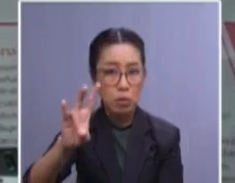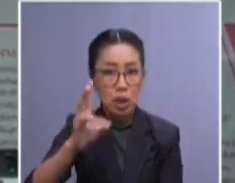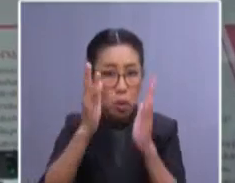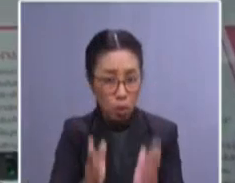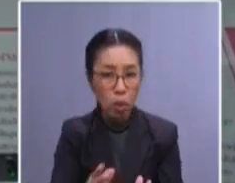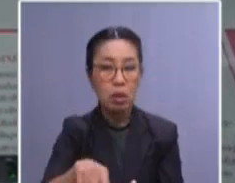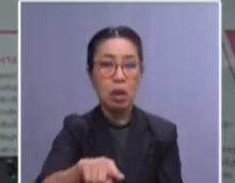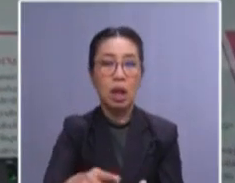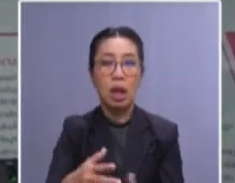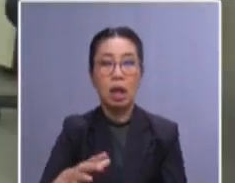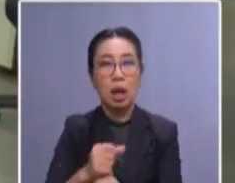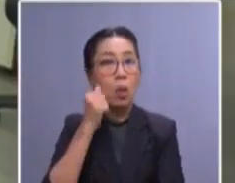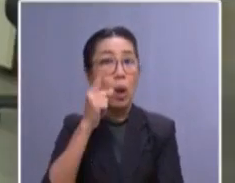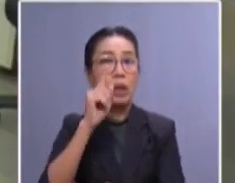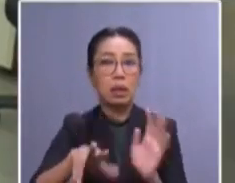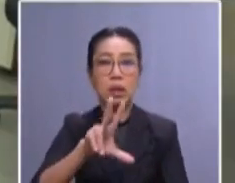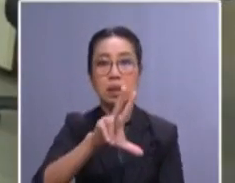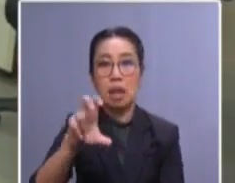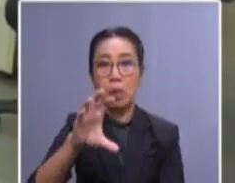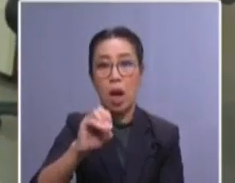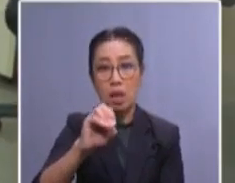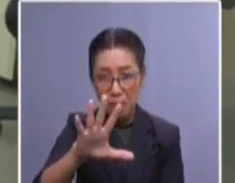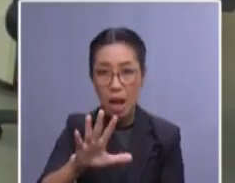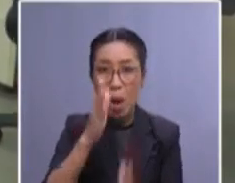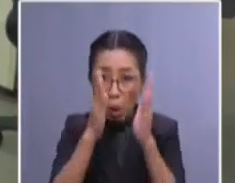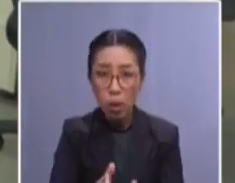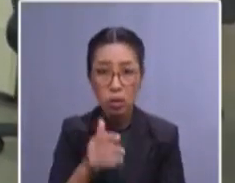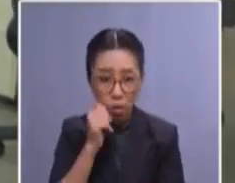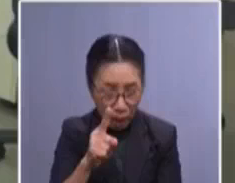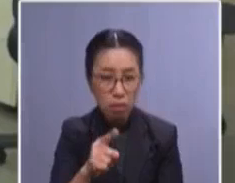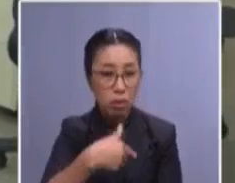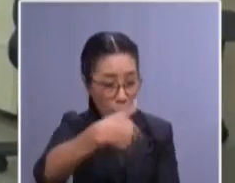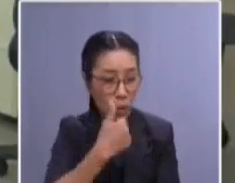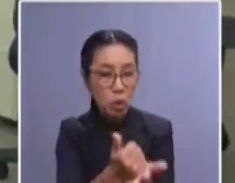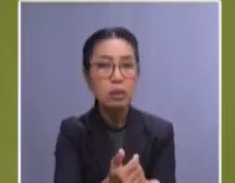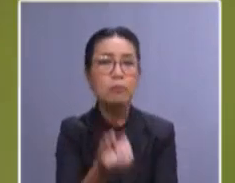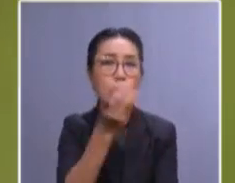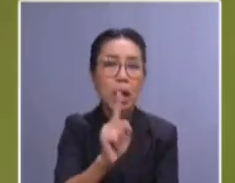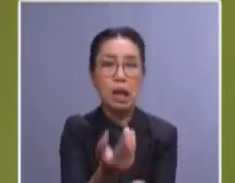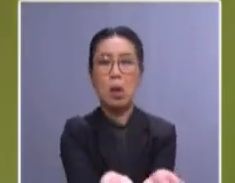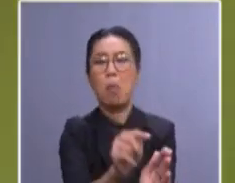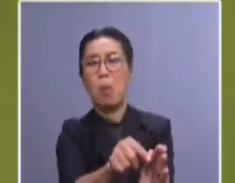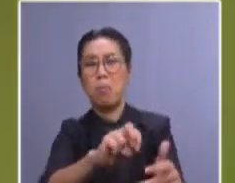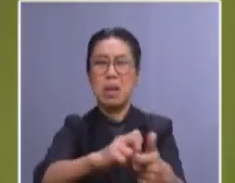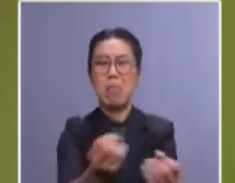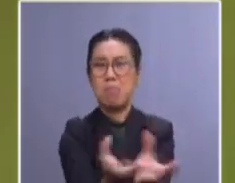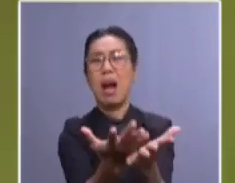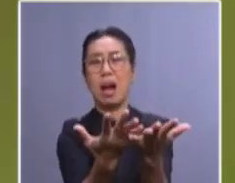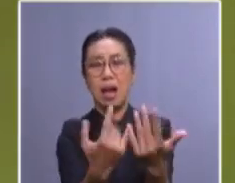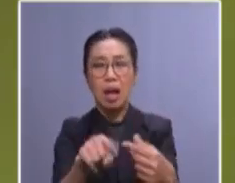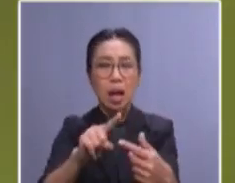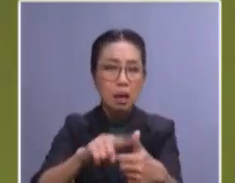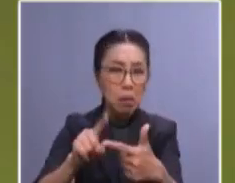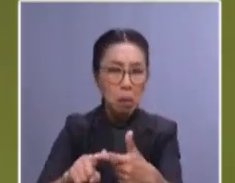129,497 รายเฉลี่ย355รายต่อวันนะครับหลักๆเนี่ยก็จะเป็นเรื่องปัญหาความรุนแรงในครอบครัวตั้งครรภ์ไม่พร้